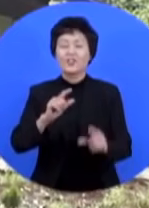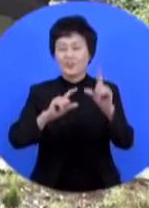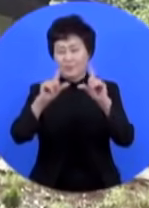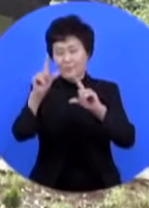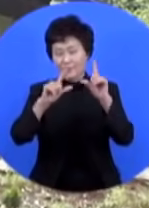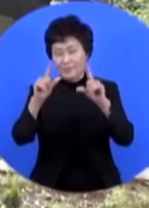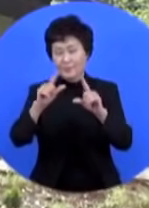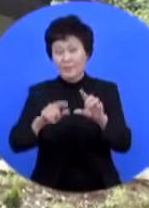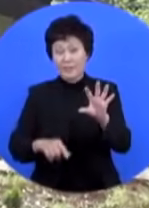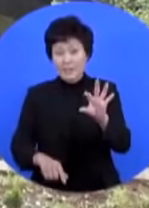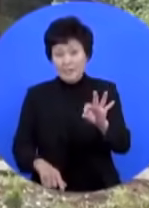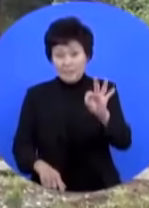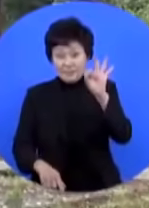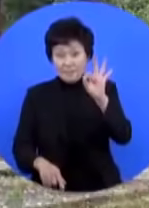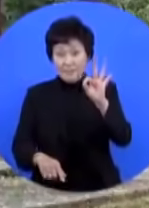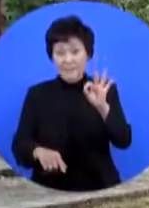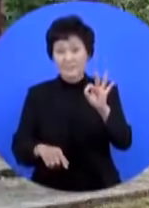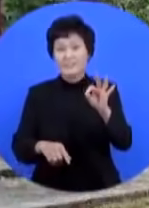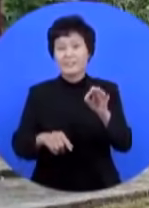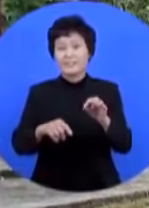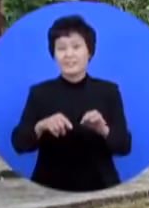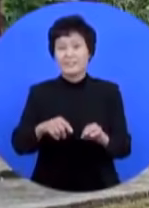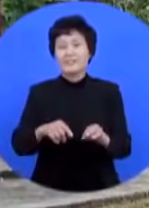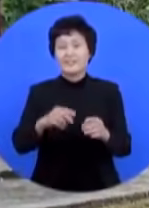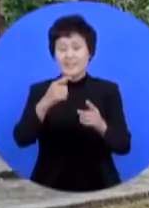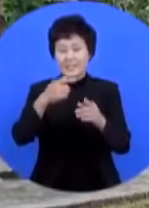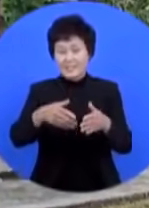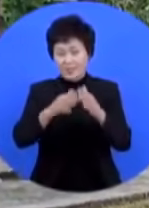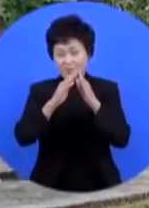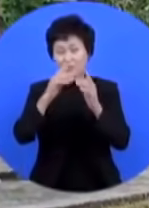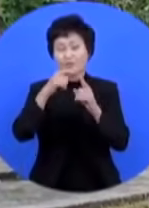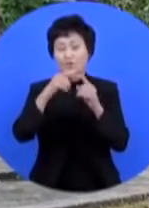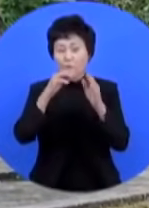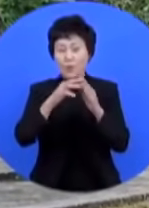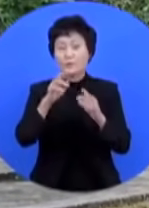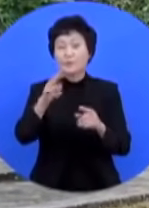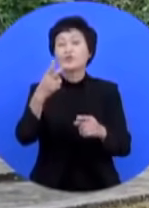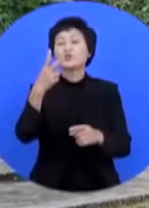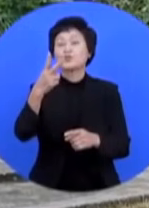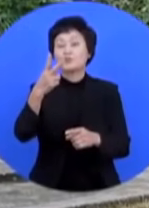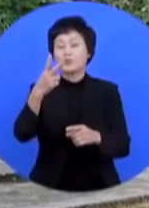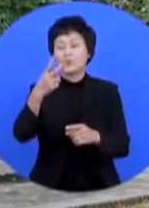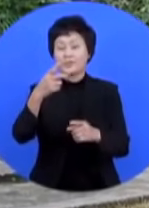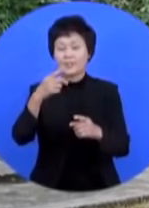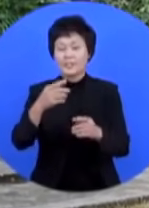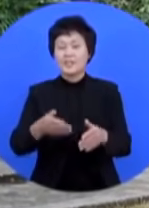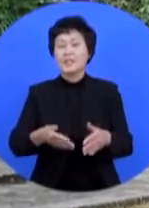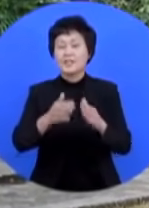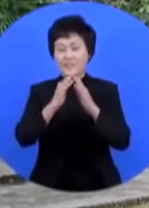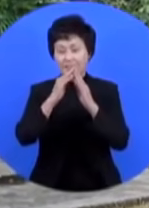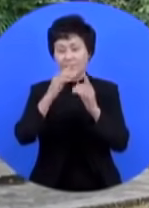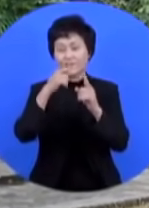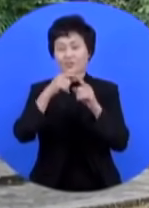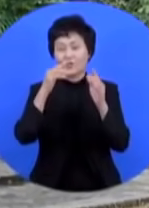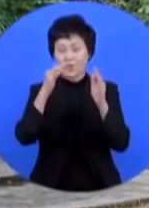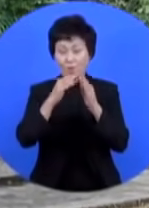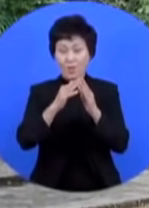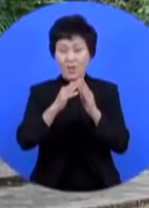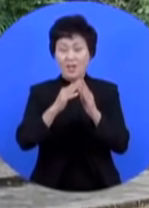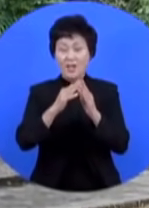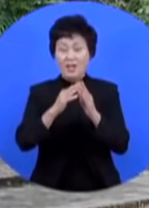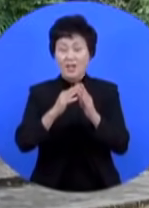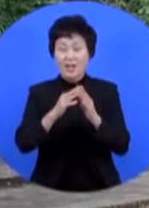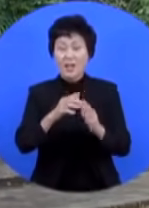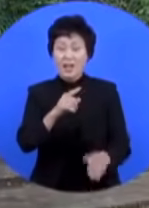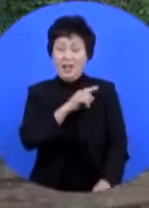번째 세워진 교회당입니다. 교회군요. 예. 네. 이건 두 번째 세워진 정글교회당인데 예. 보르네오에서